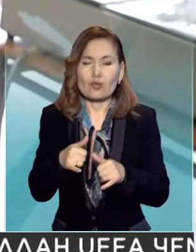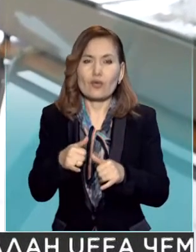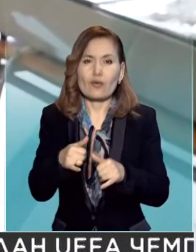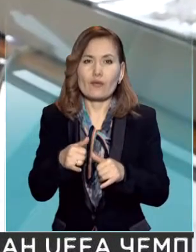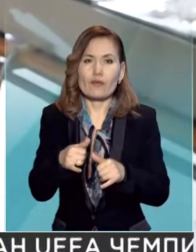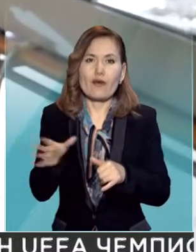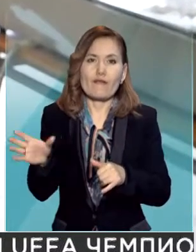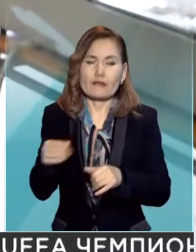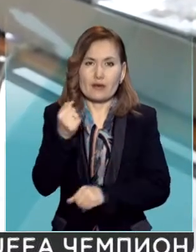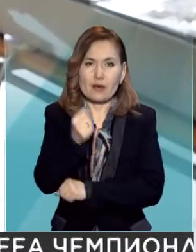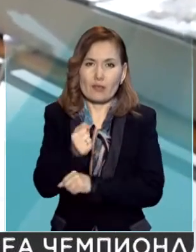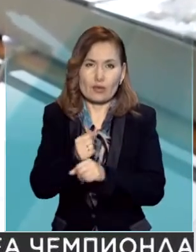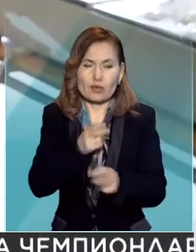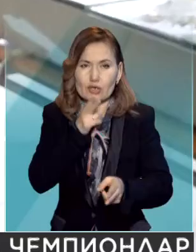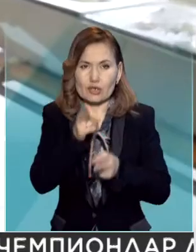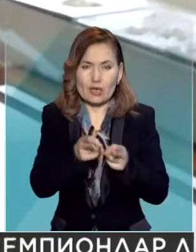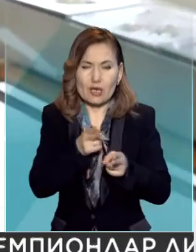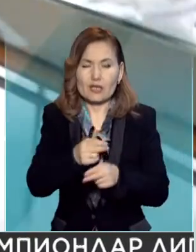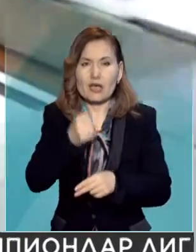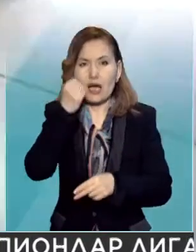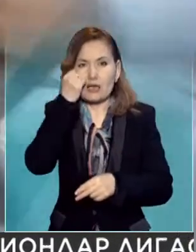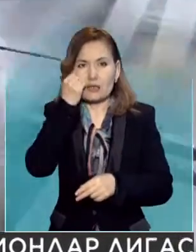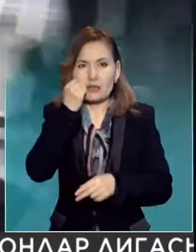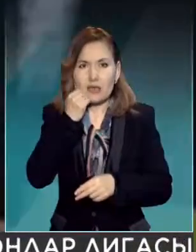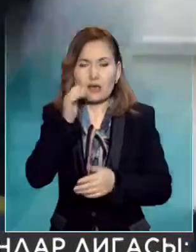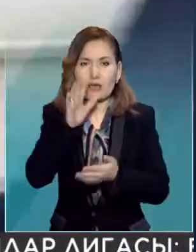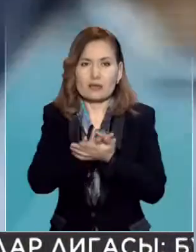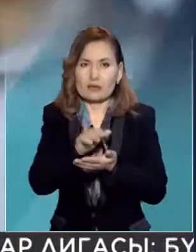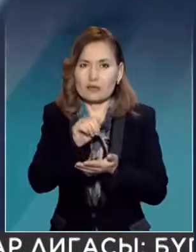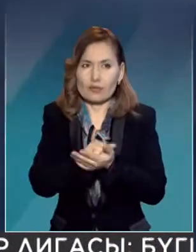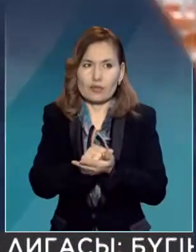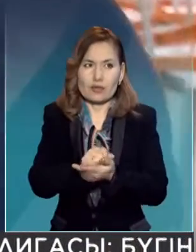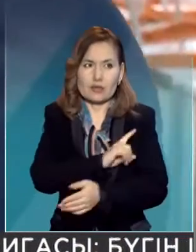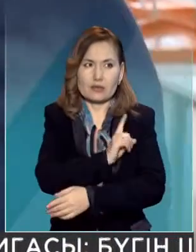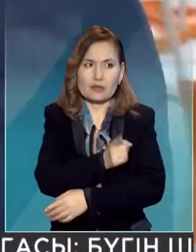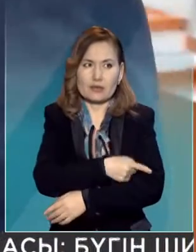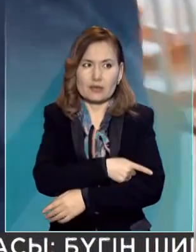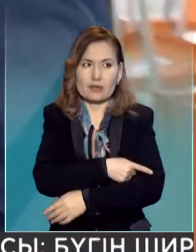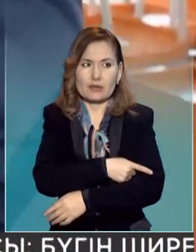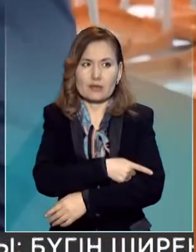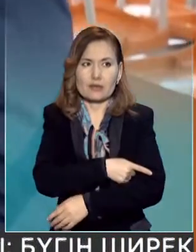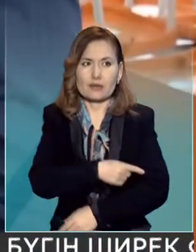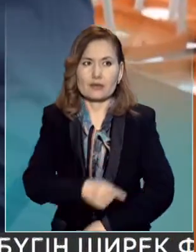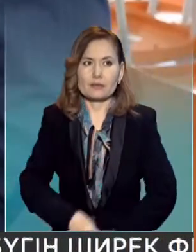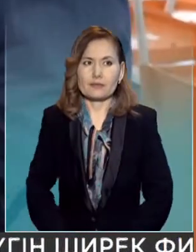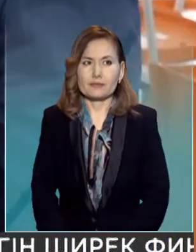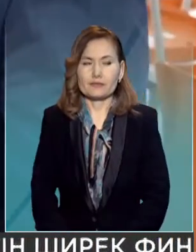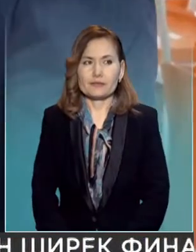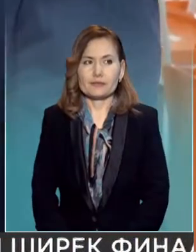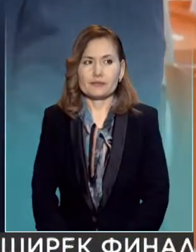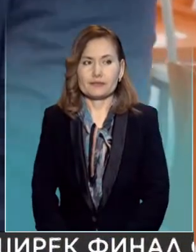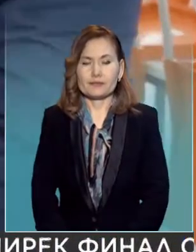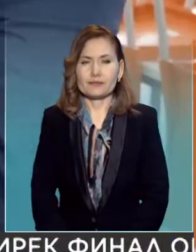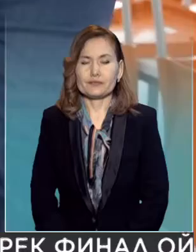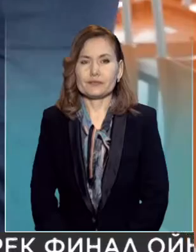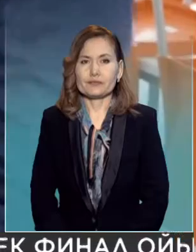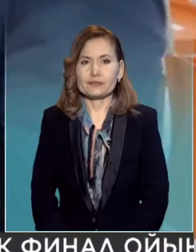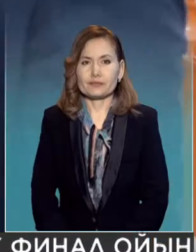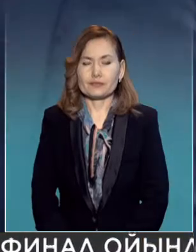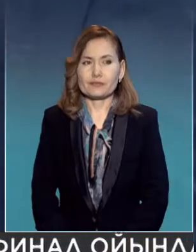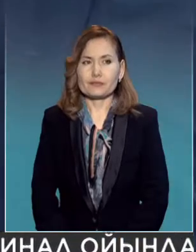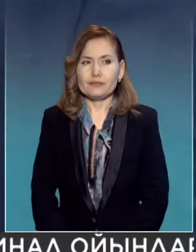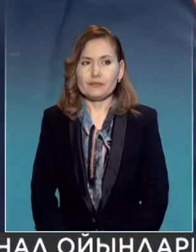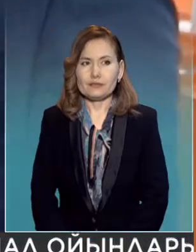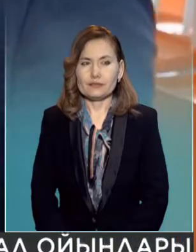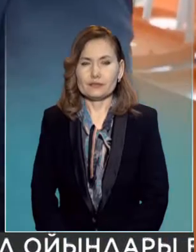сұрандым абыланадан. Айтайын, сіз неге күшіңіз? Айтайын, ішке болмаса не үшін келдіңіз? Қалай не үшін келдіңіз? Ішке кірген